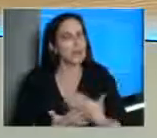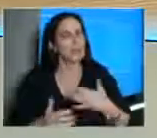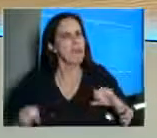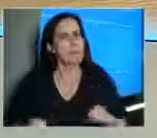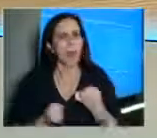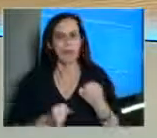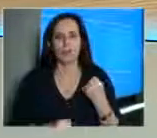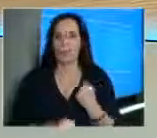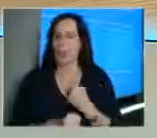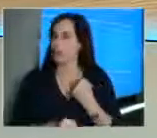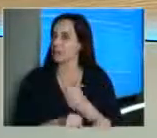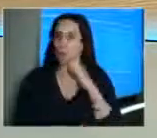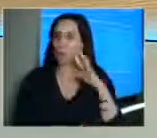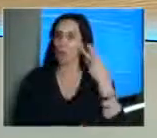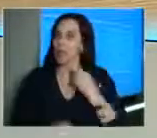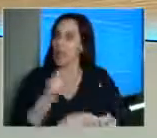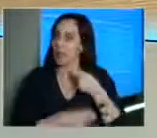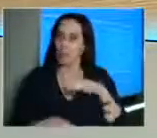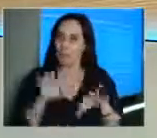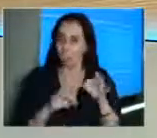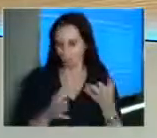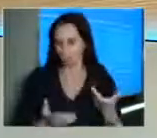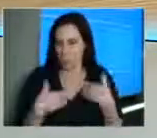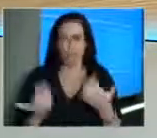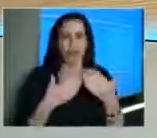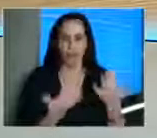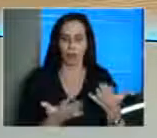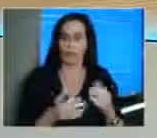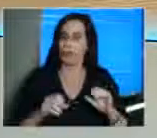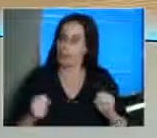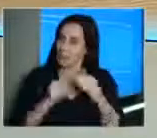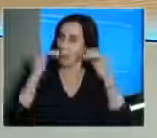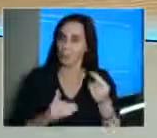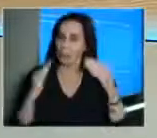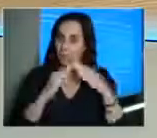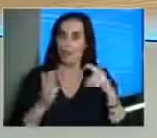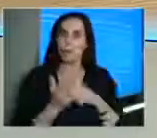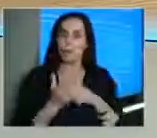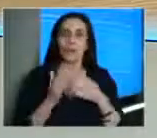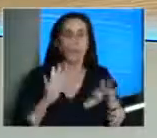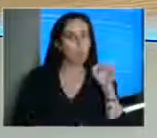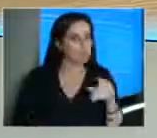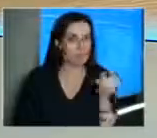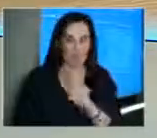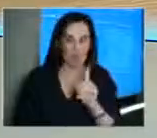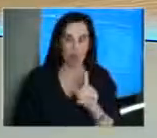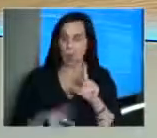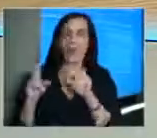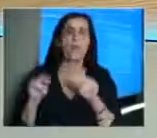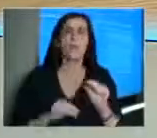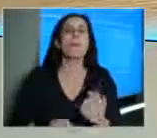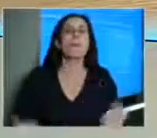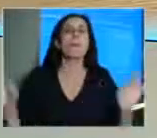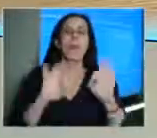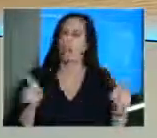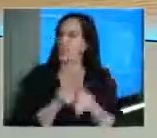ופעיל שניהל ב4 שנים כלכלת בחירות, התאמץ להוריד את מחירי הדירות רק כדי לגלות שזה לא דומה בכלל